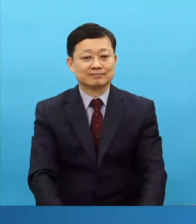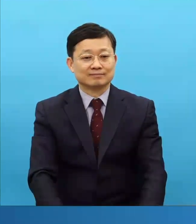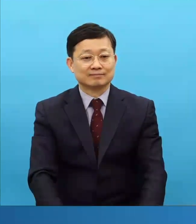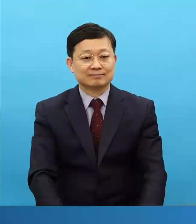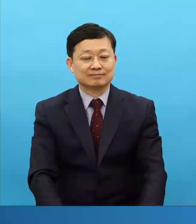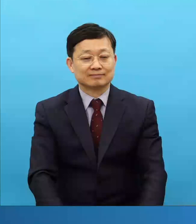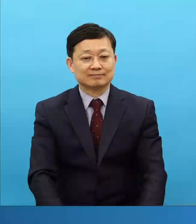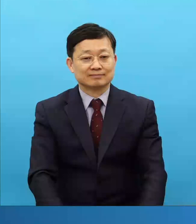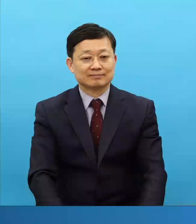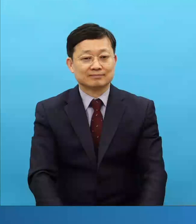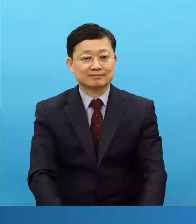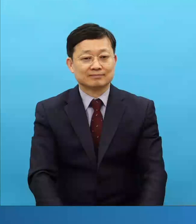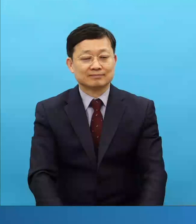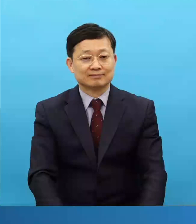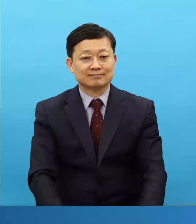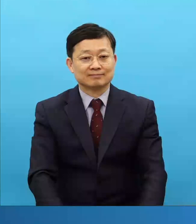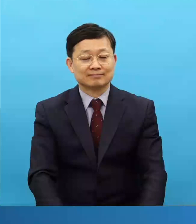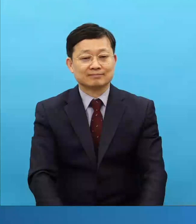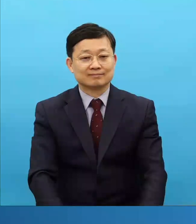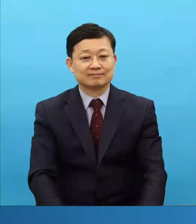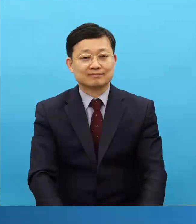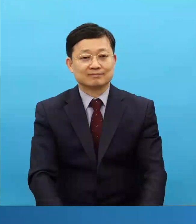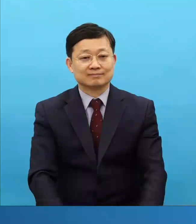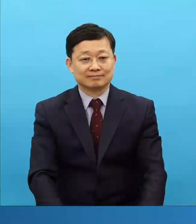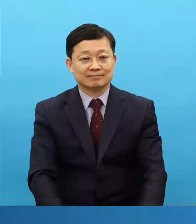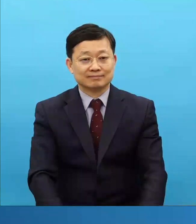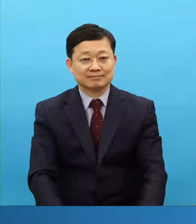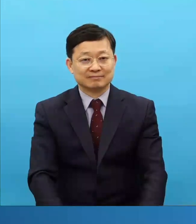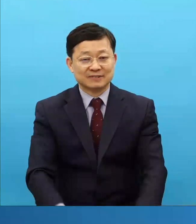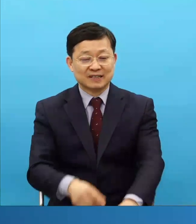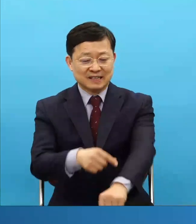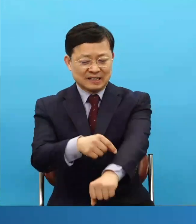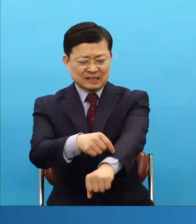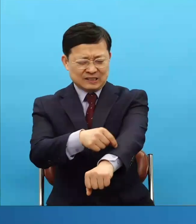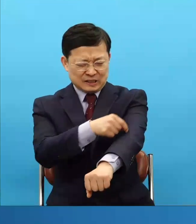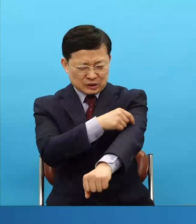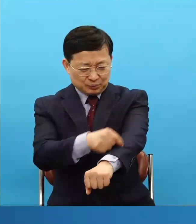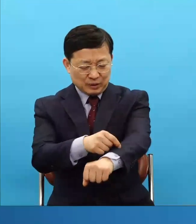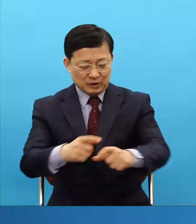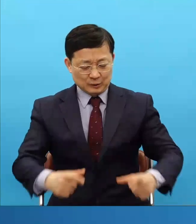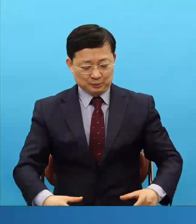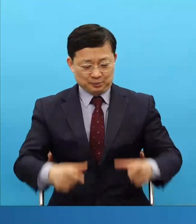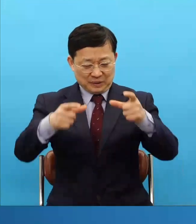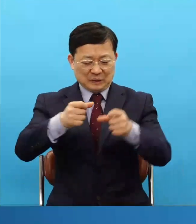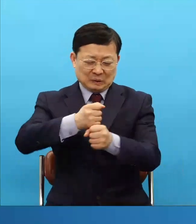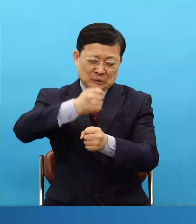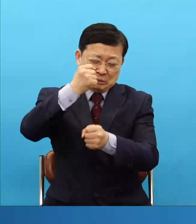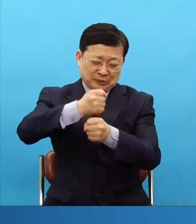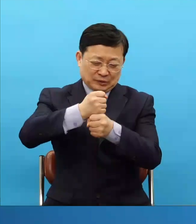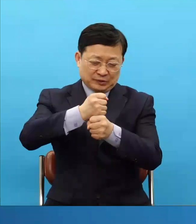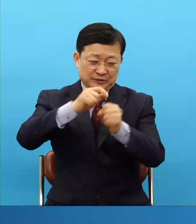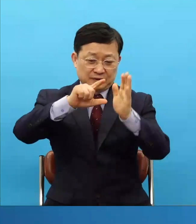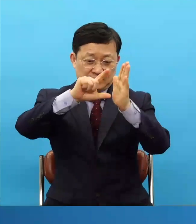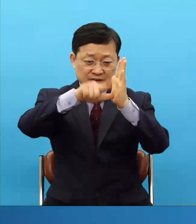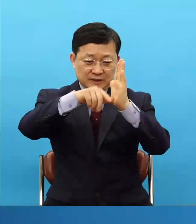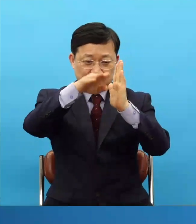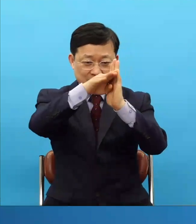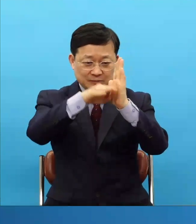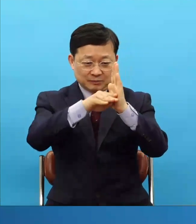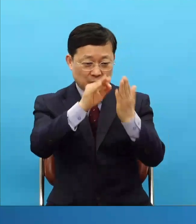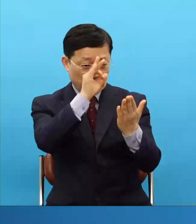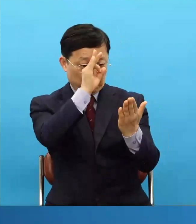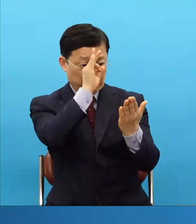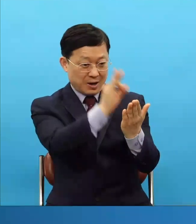예, 특별 망대를 만드는 시간표를 본 겁니다. They saw the time schedule for building that special partisan. 자, 앞에